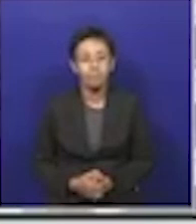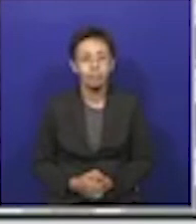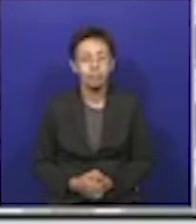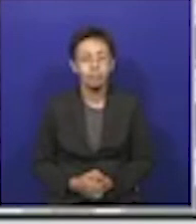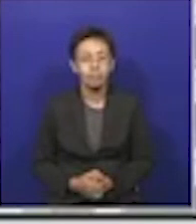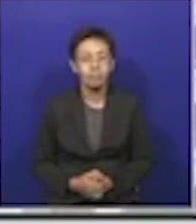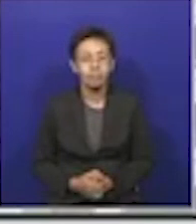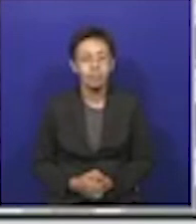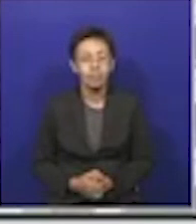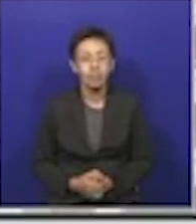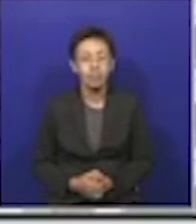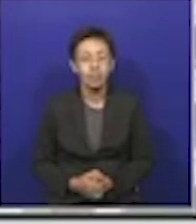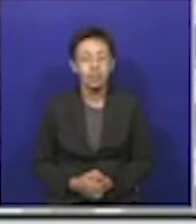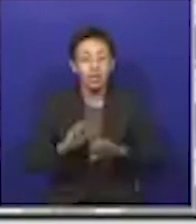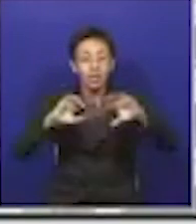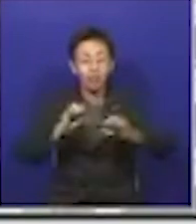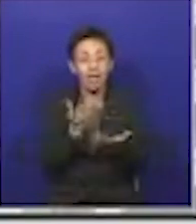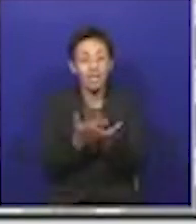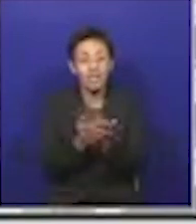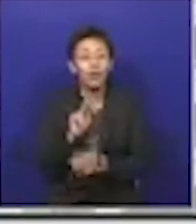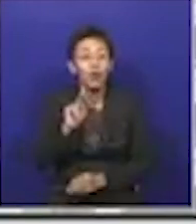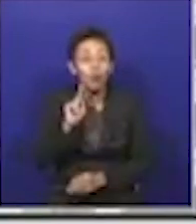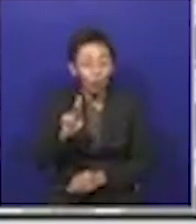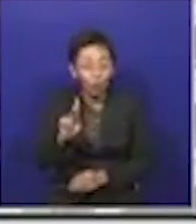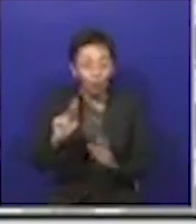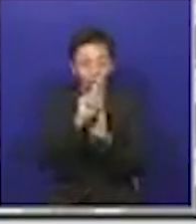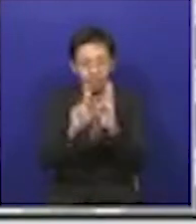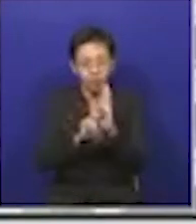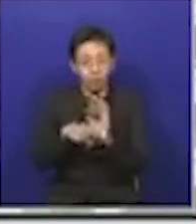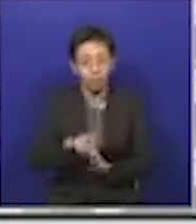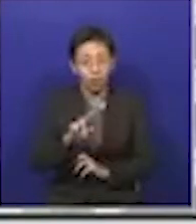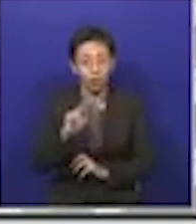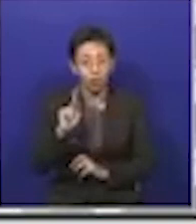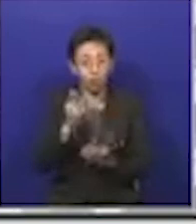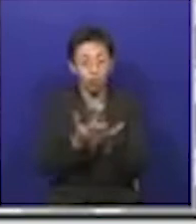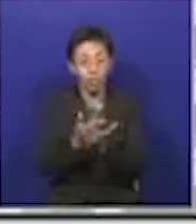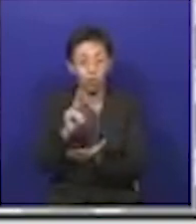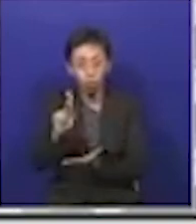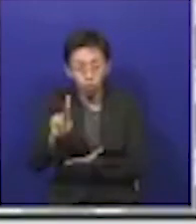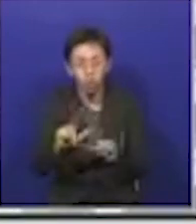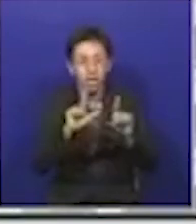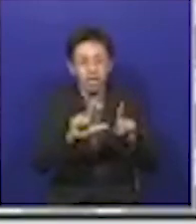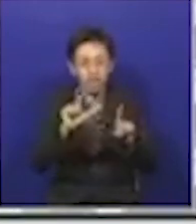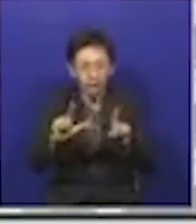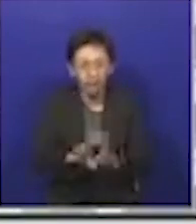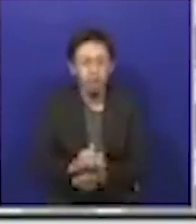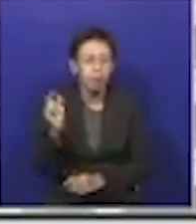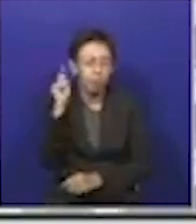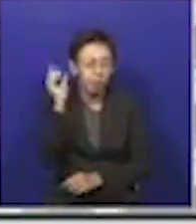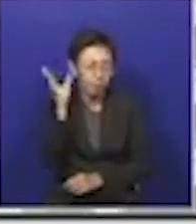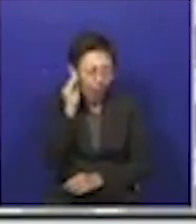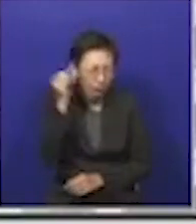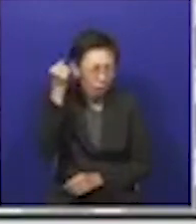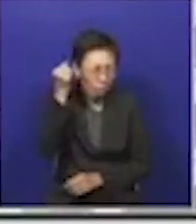ท่านมาขอกู้พรก.เงินกู้1ล้านล้านฮะผมนั่งฟังมา4วันฮะ